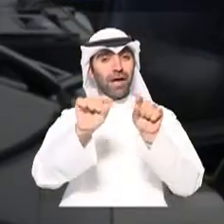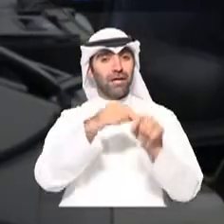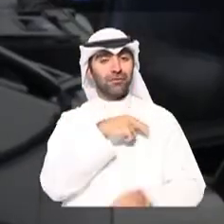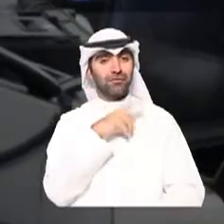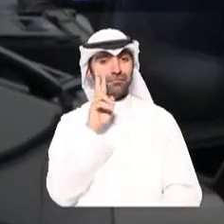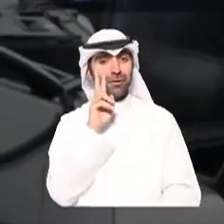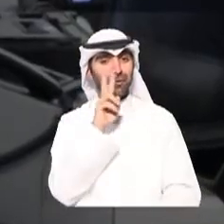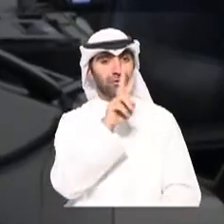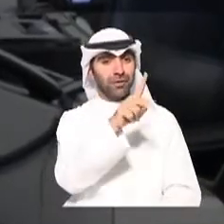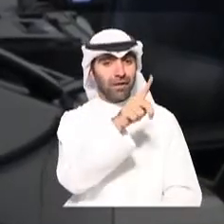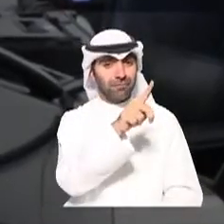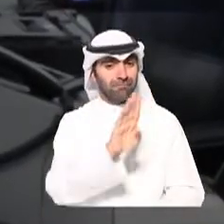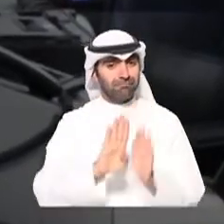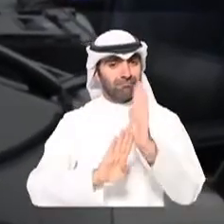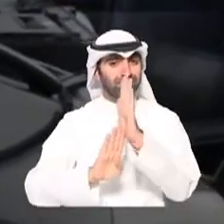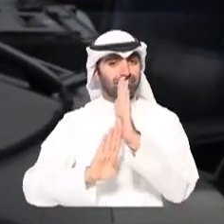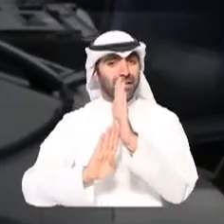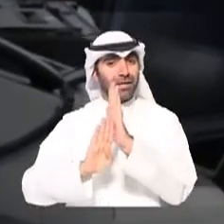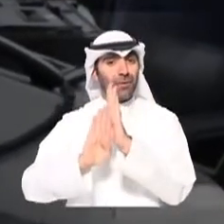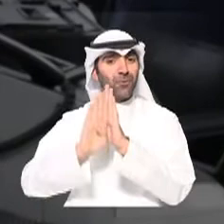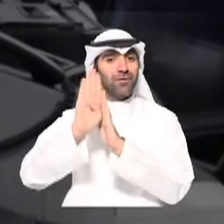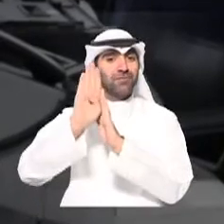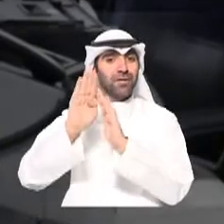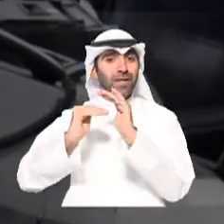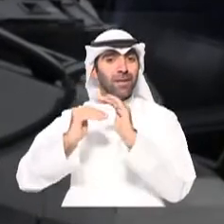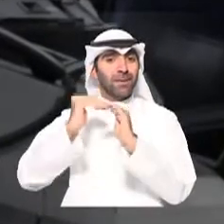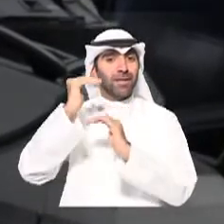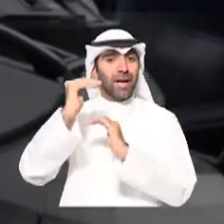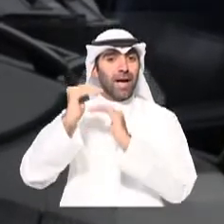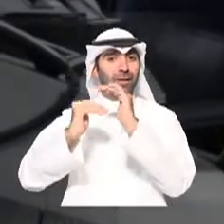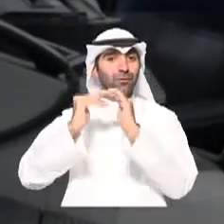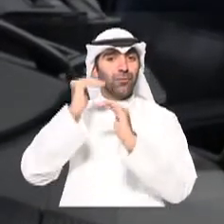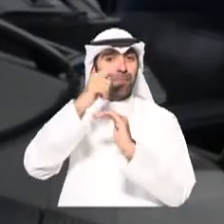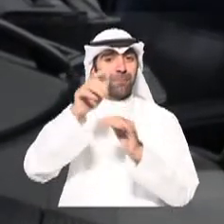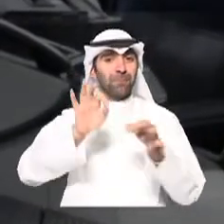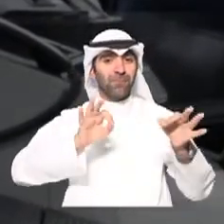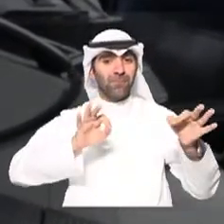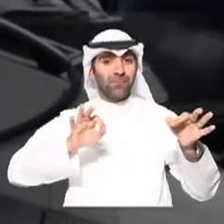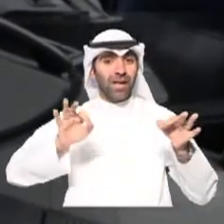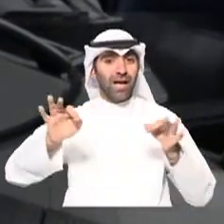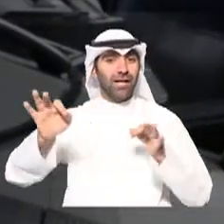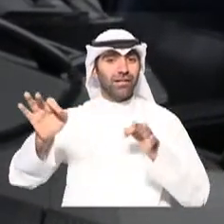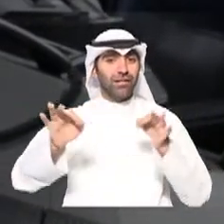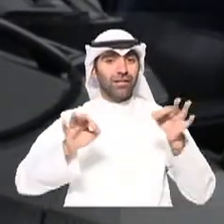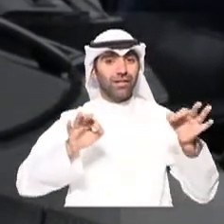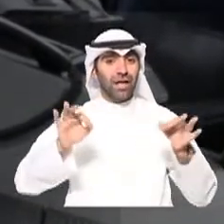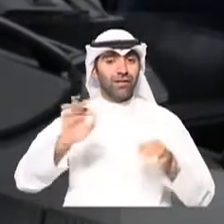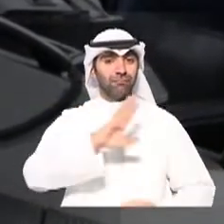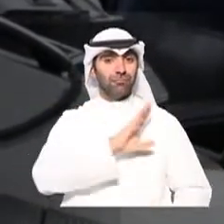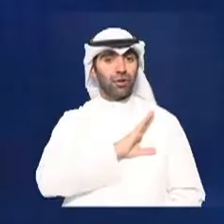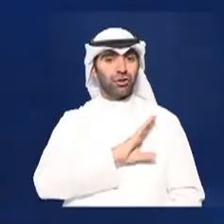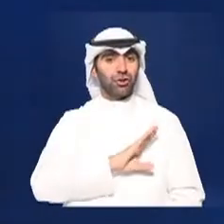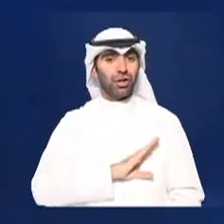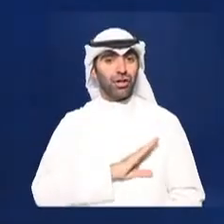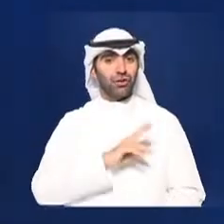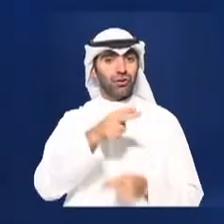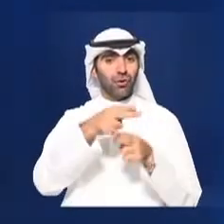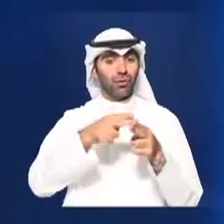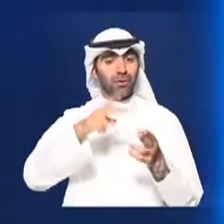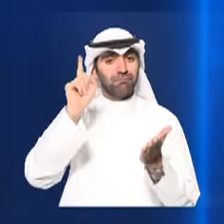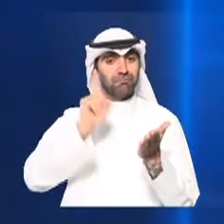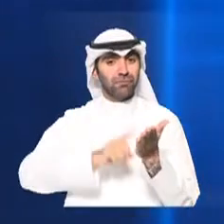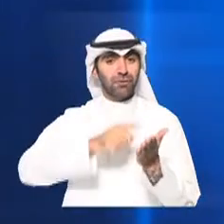والخطط للعلوم الحديثة وإدارة مراكز ذات قدرات علمية عالية، مما يسهل قيادة